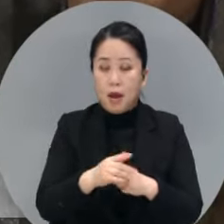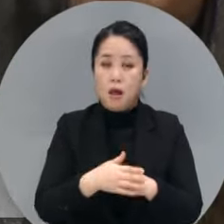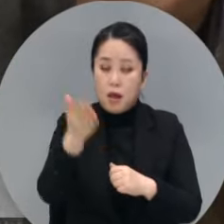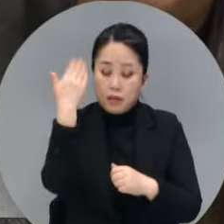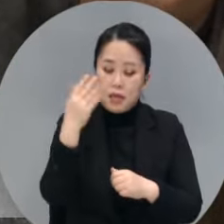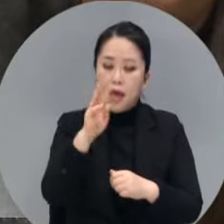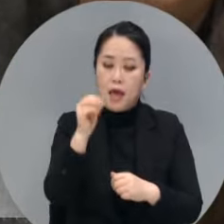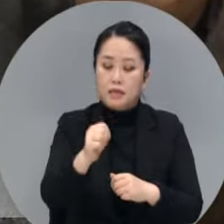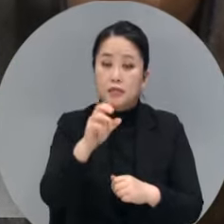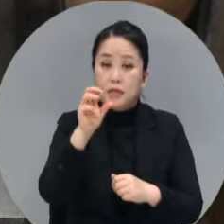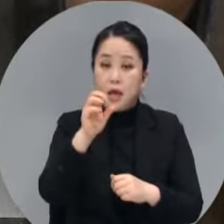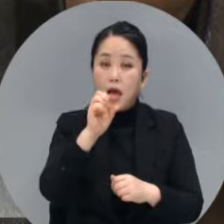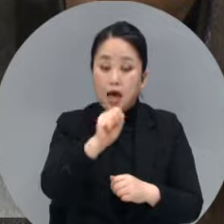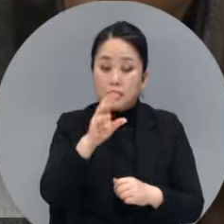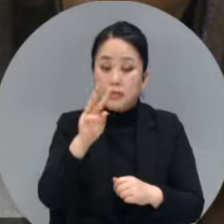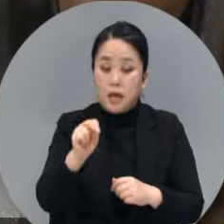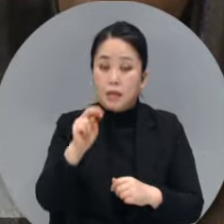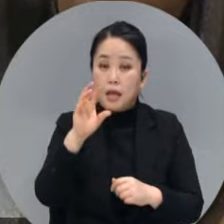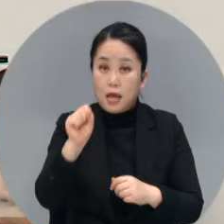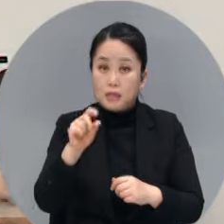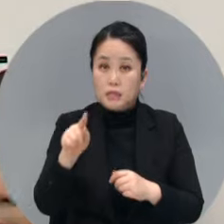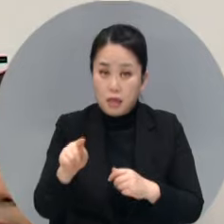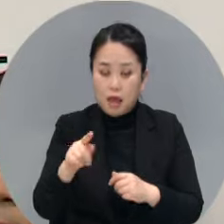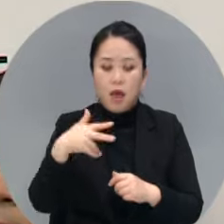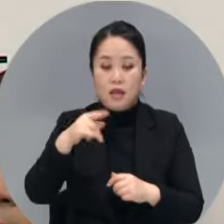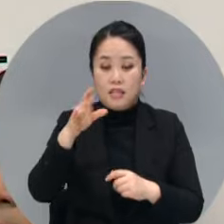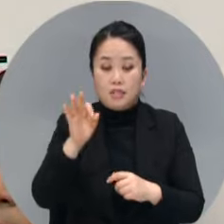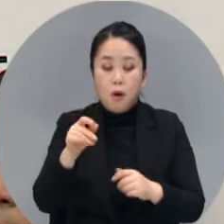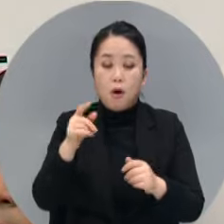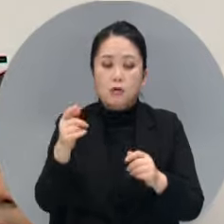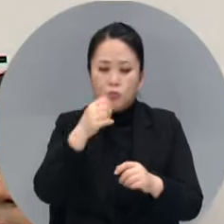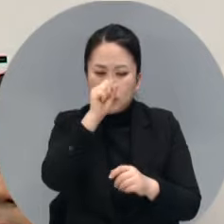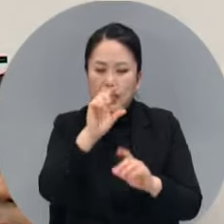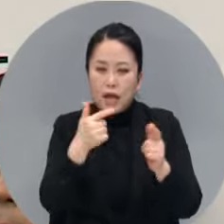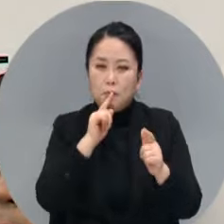정제되지 않은 표현에 대해 진심으로 사과드린다는 입장을 나타낸 바 있습니다.